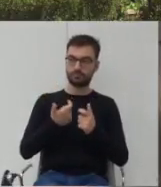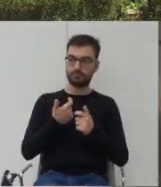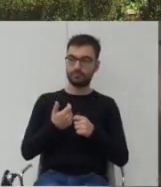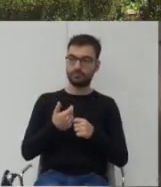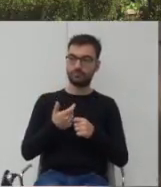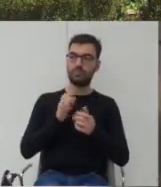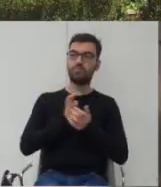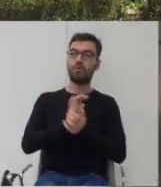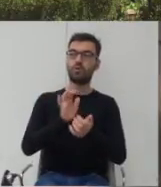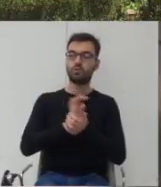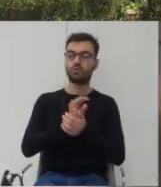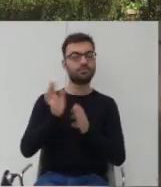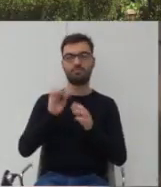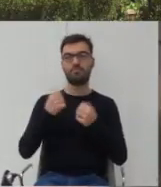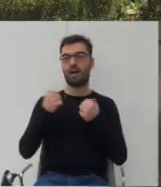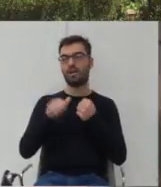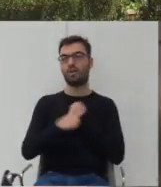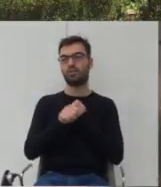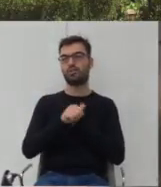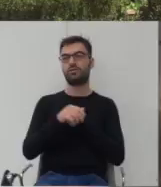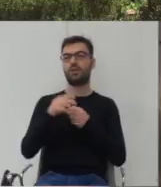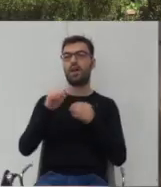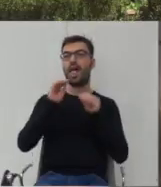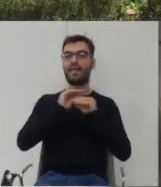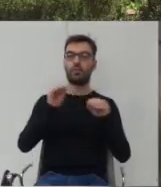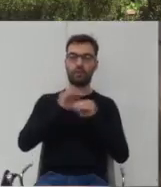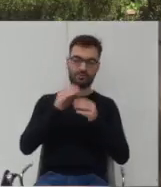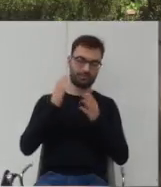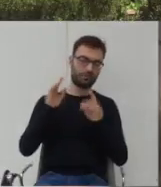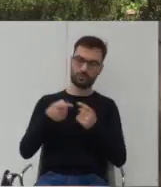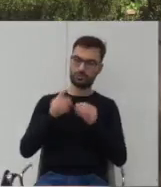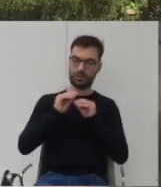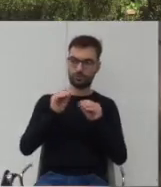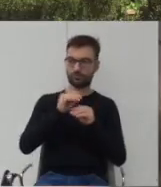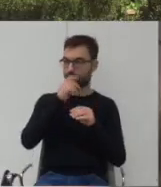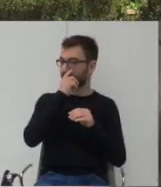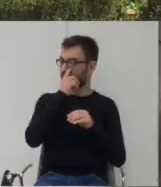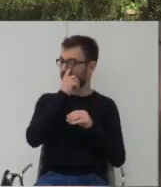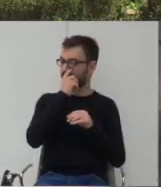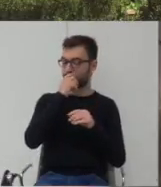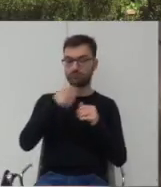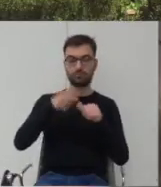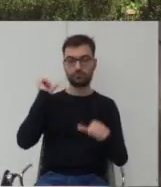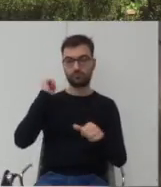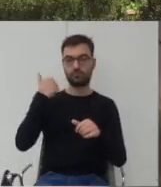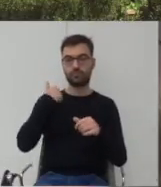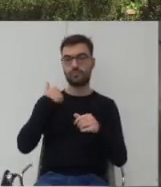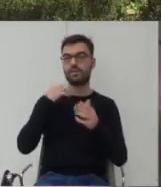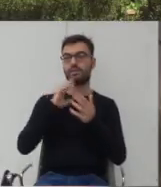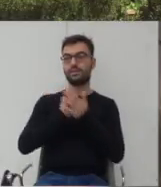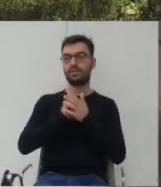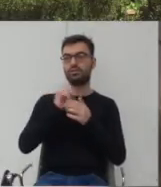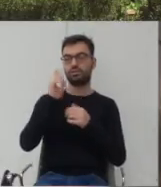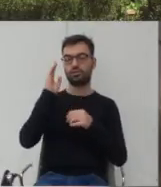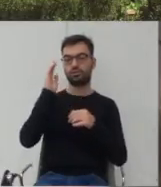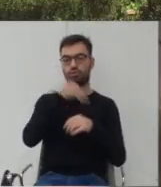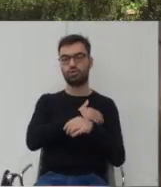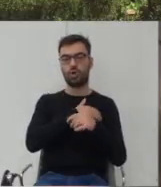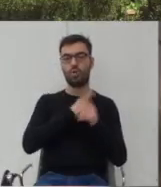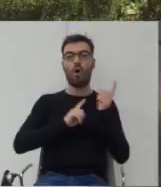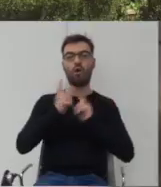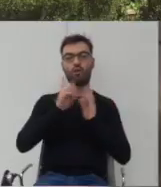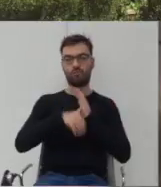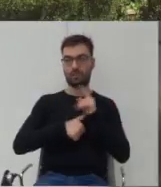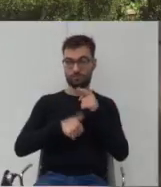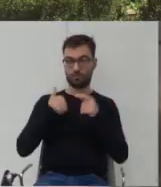funkcji produkcyjnej, bardziej funkcję edukacyjną. W zeszłym roku były prowadzone zajęcia Szkoły Ogrodników